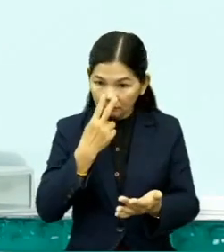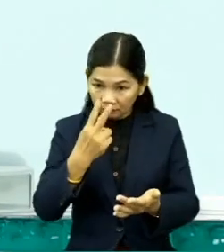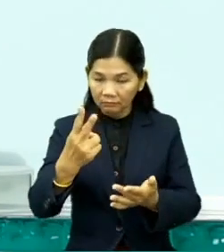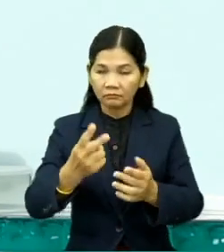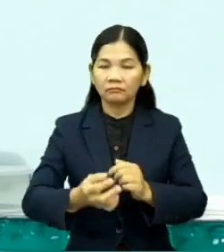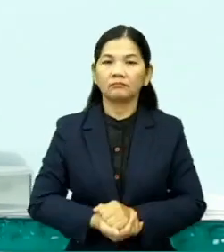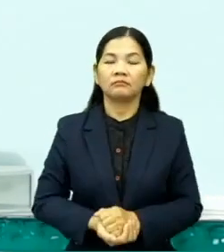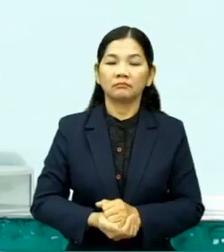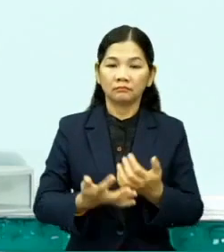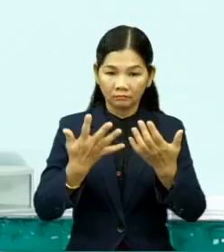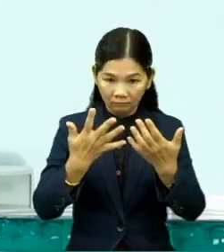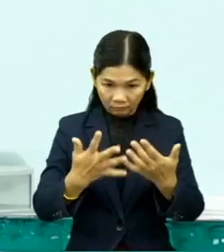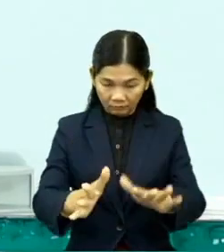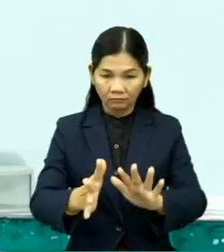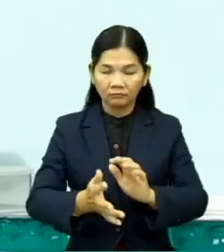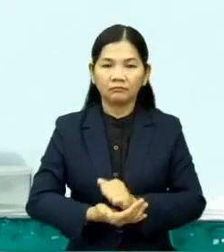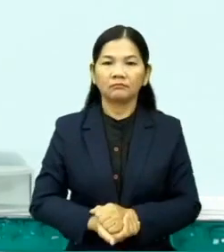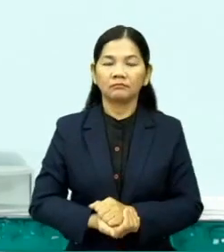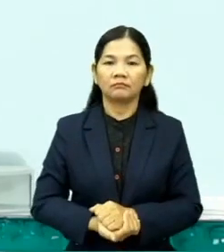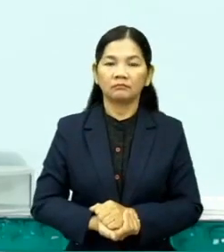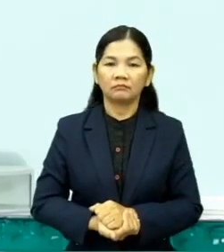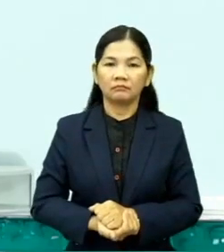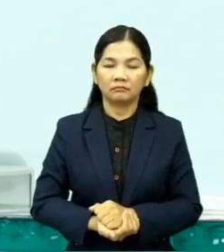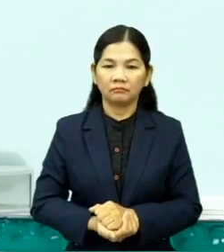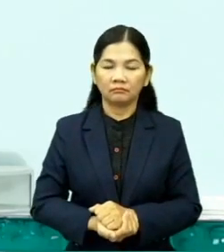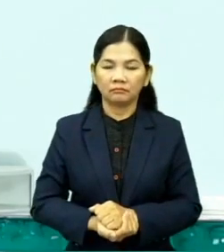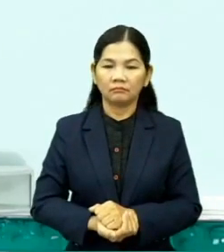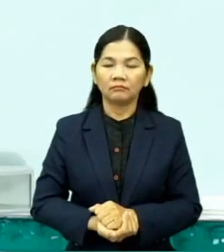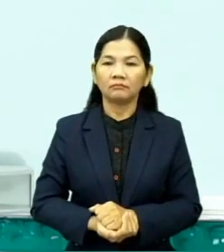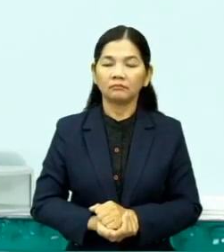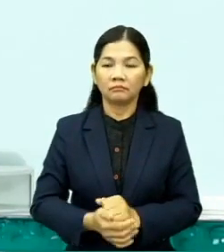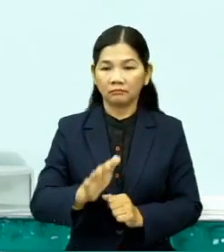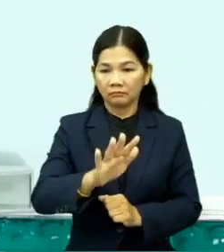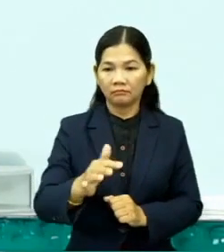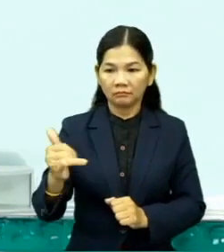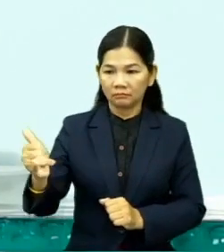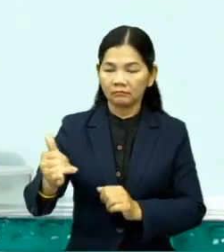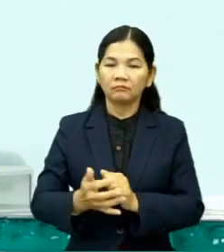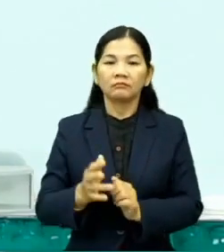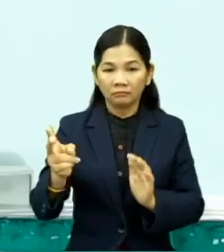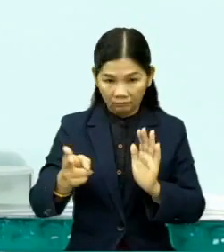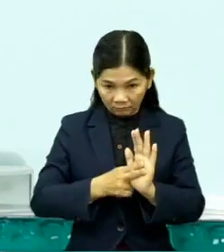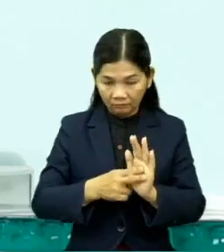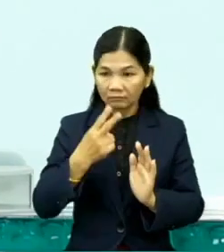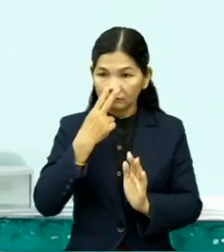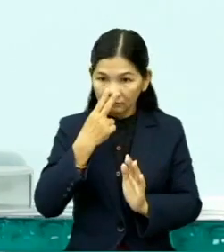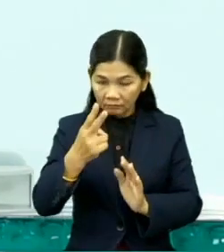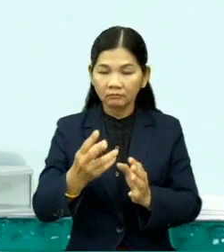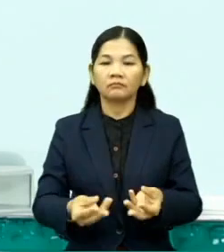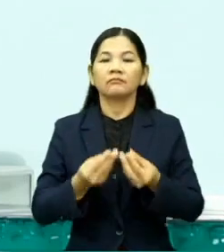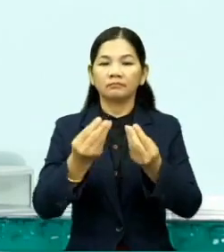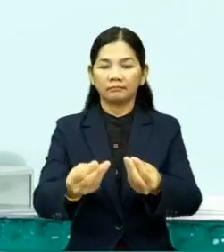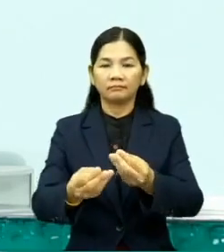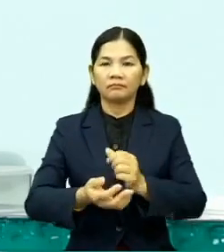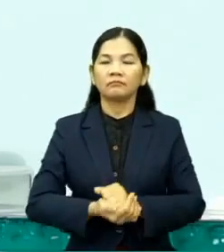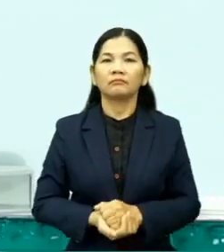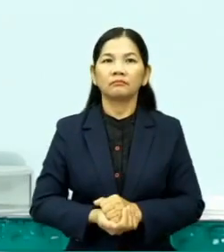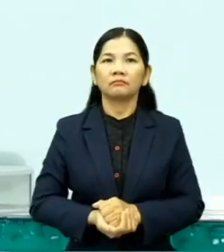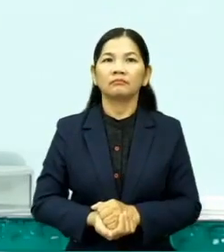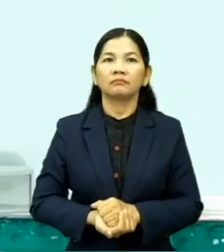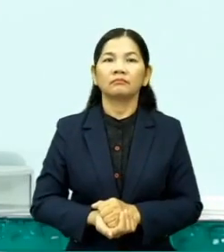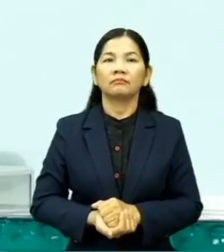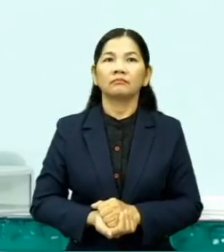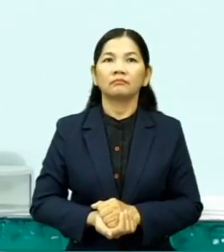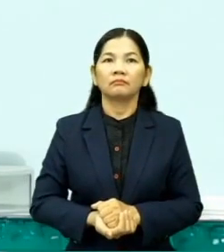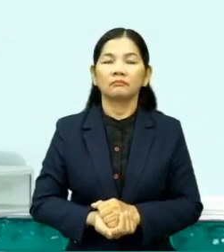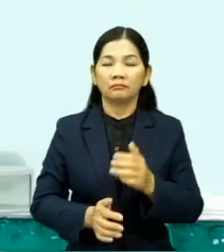ក្សារួចនៅក្នុងចាមេរៀនទី56ហើយណាកូនណាអញ្ចឹងកូនច្បាស់ជារកចម្លើយជូនអ្នកគ្រូបានចាអញ្ចឹងកូន